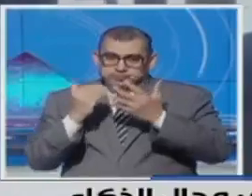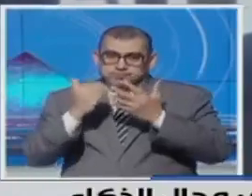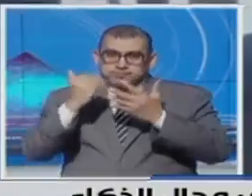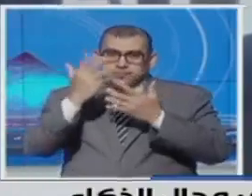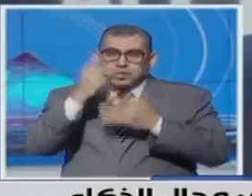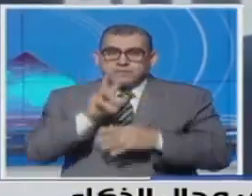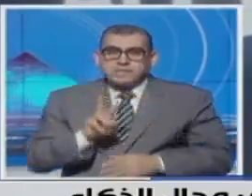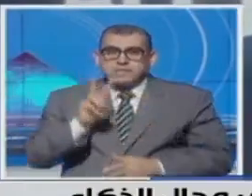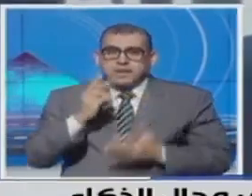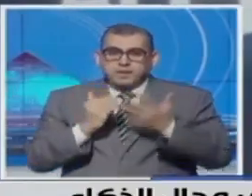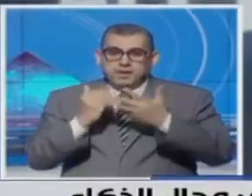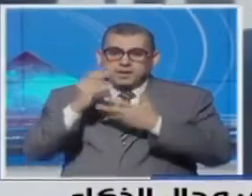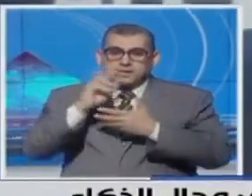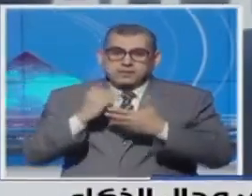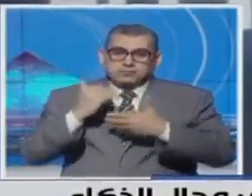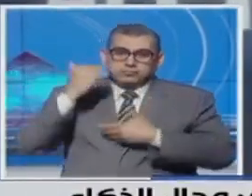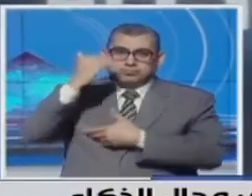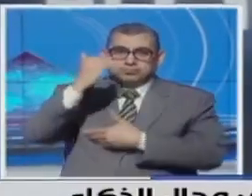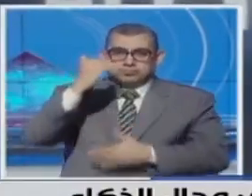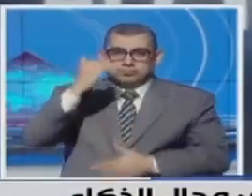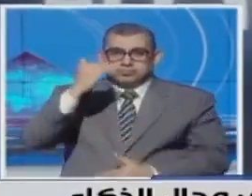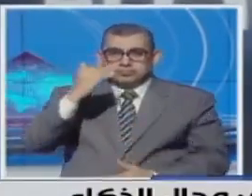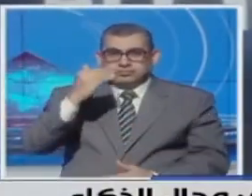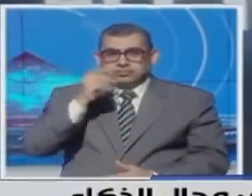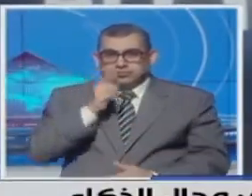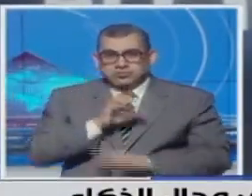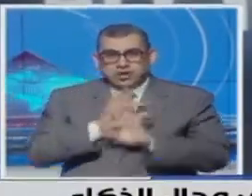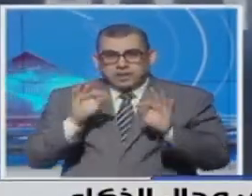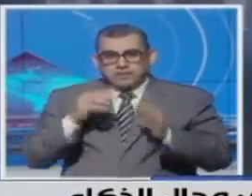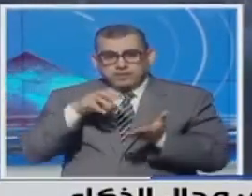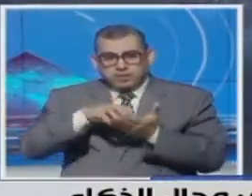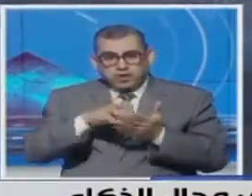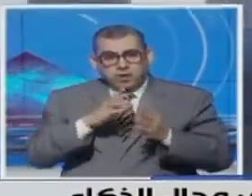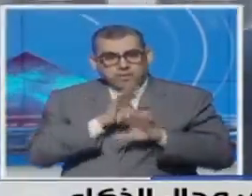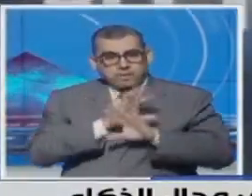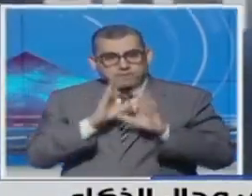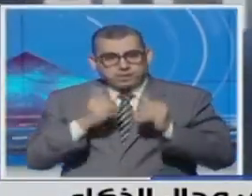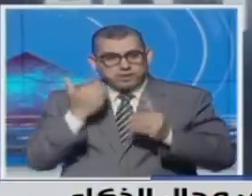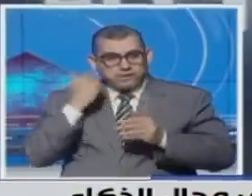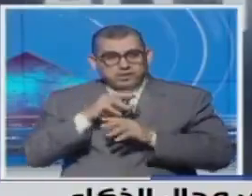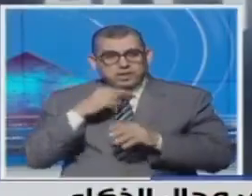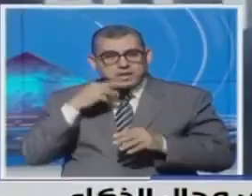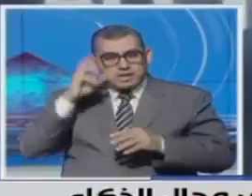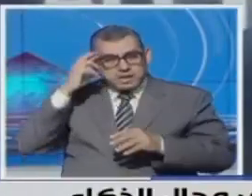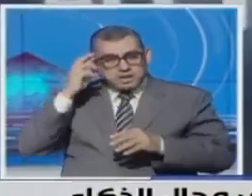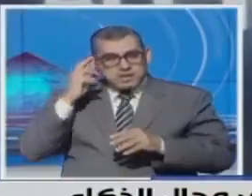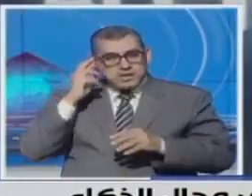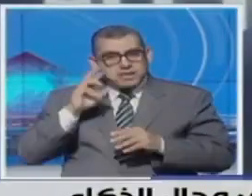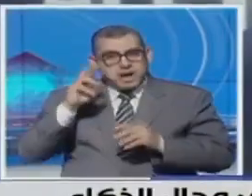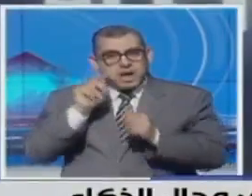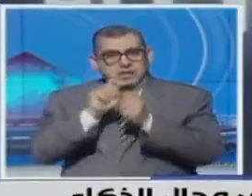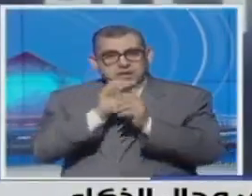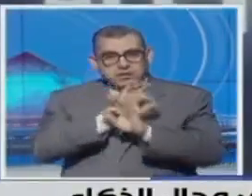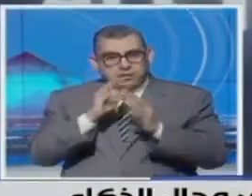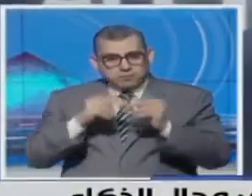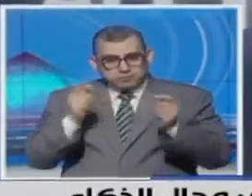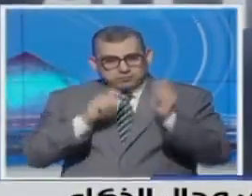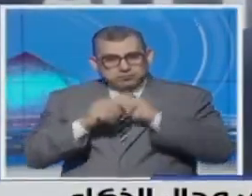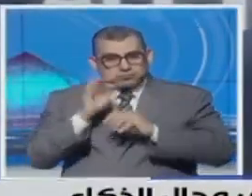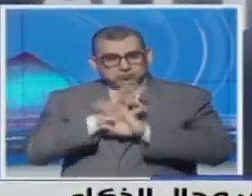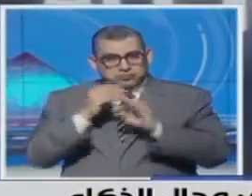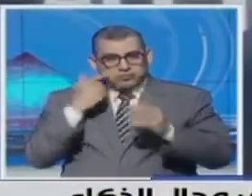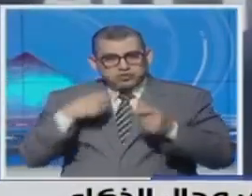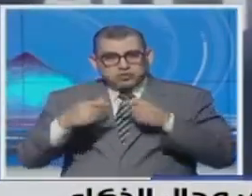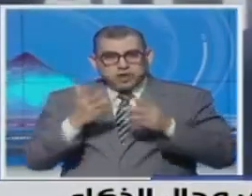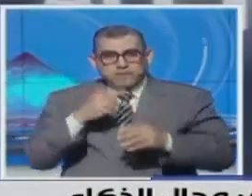7 مراكز في جاهزية الدولة للذكاء الاصطناعي، تقدمت 17 مركز